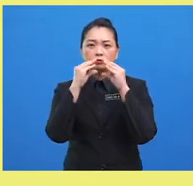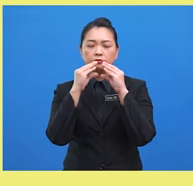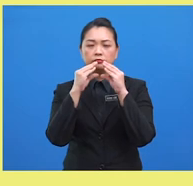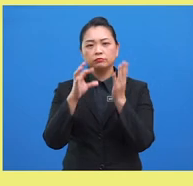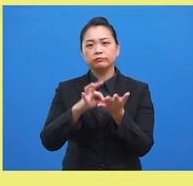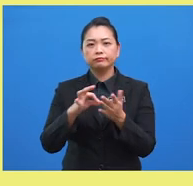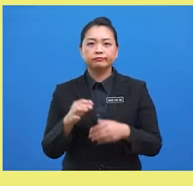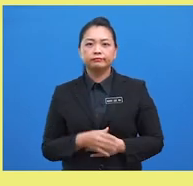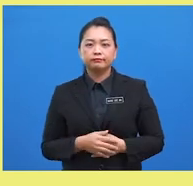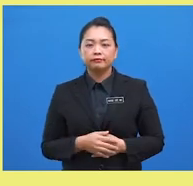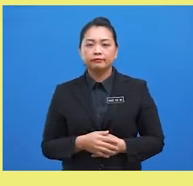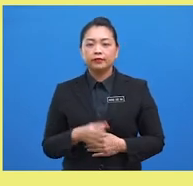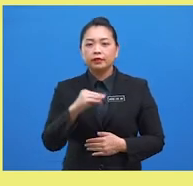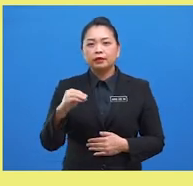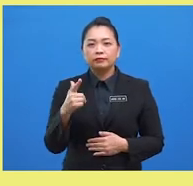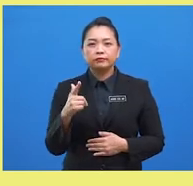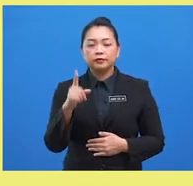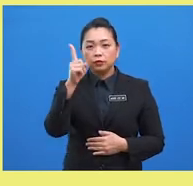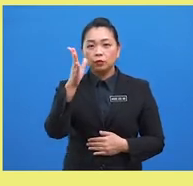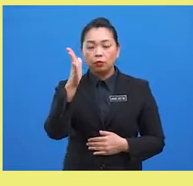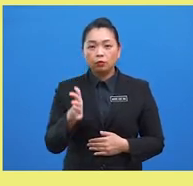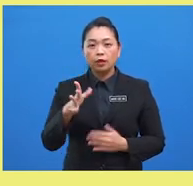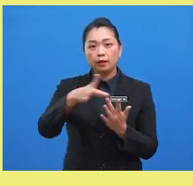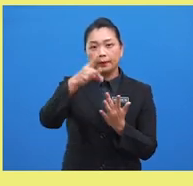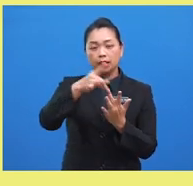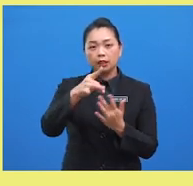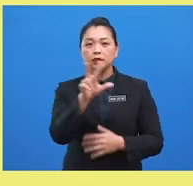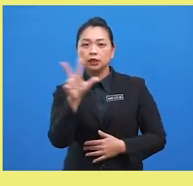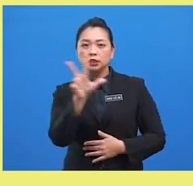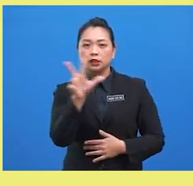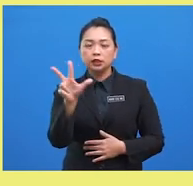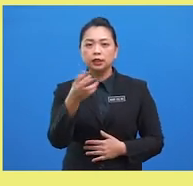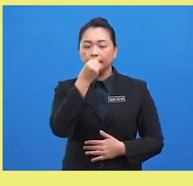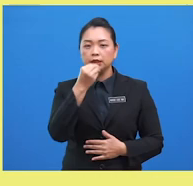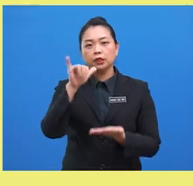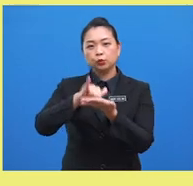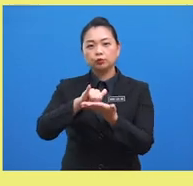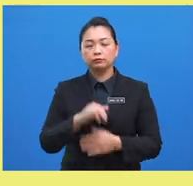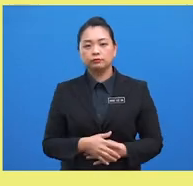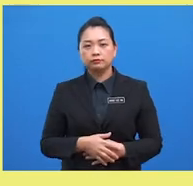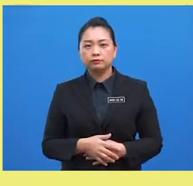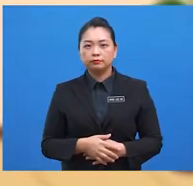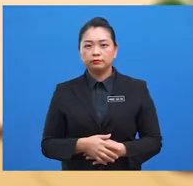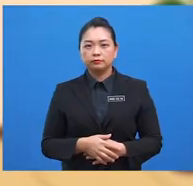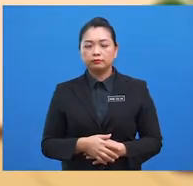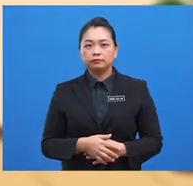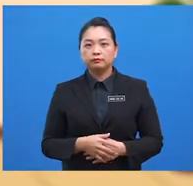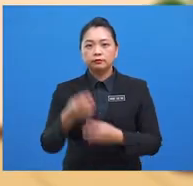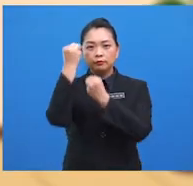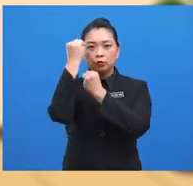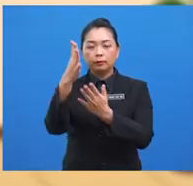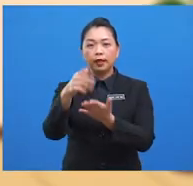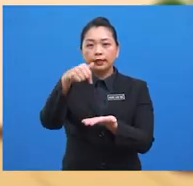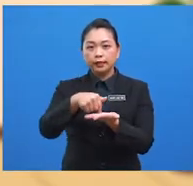dan nasi lemak, dan 1 orang memilih ketiga-tiga makanan tersebut. Maklumat